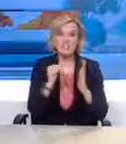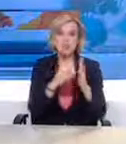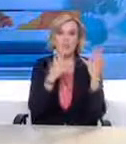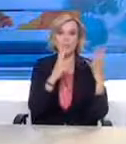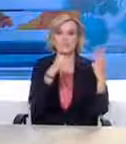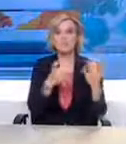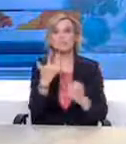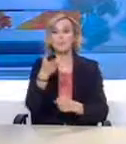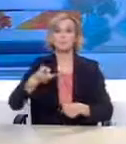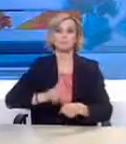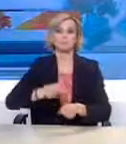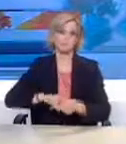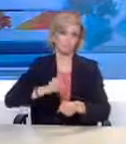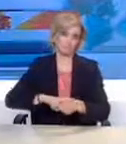νεκρούς.